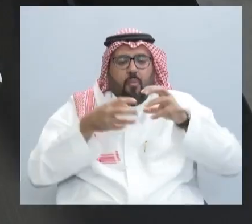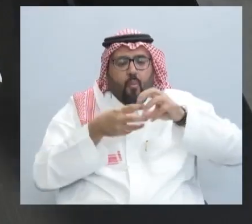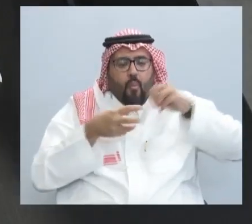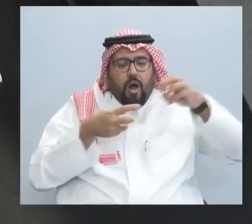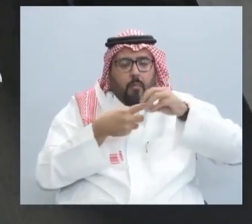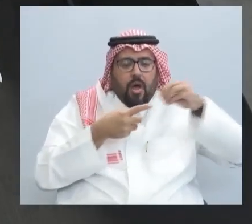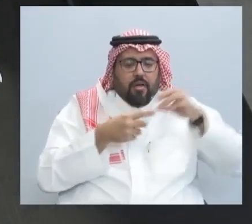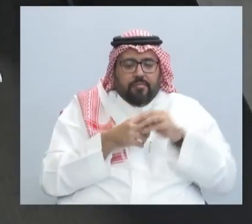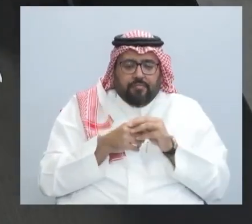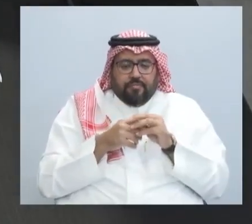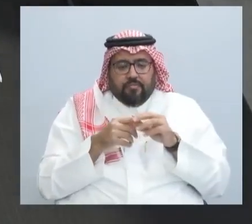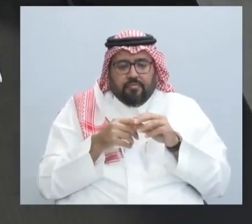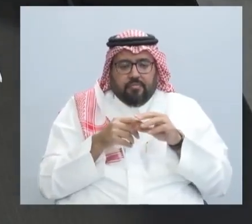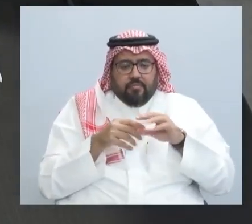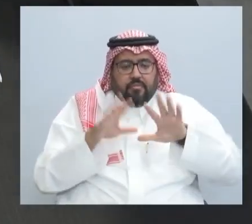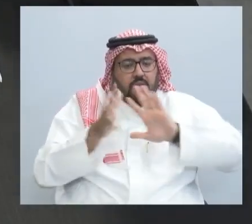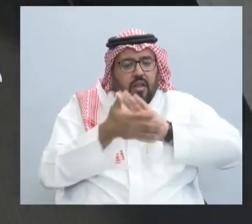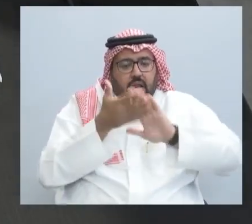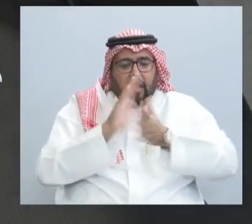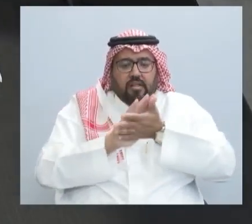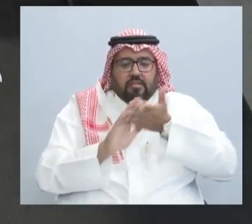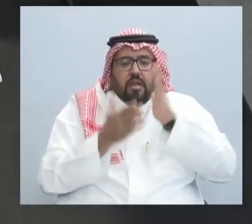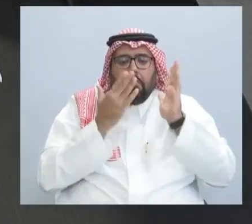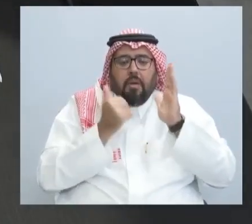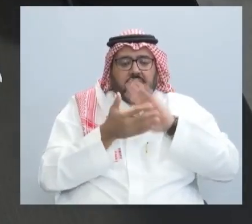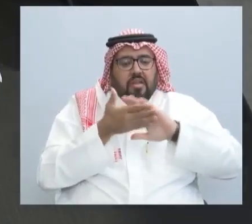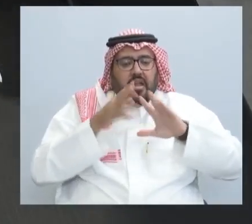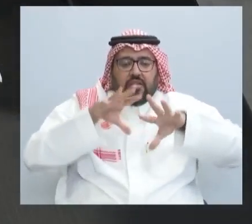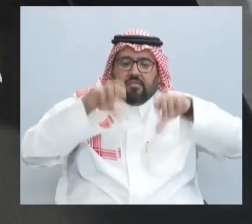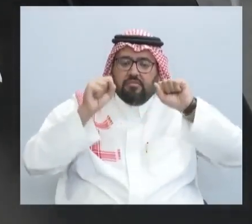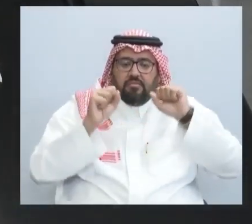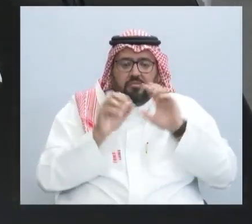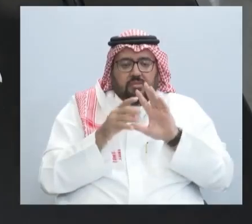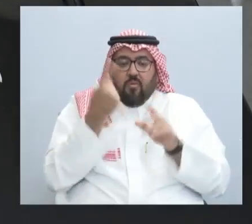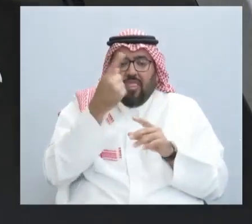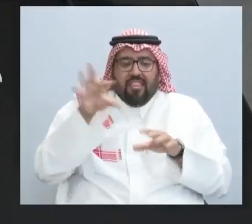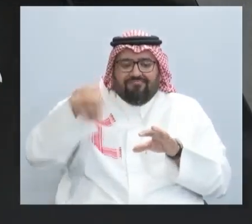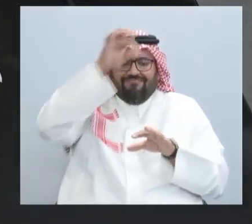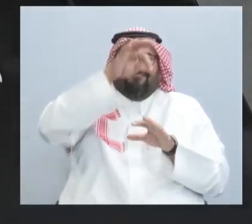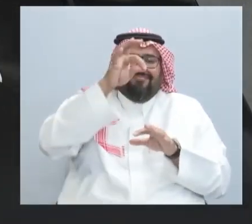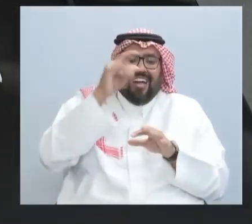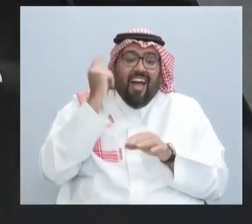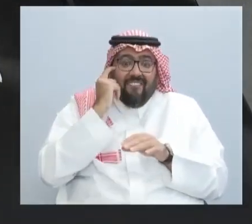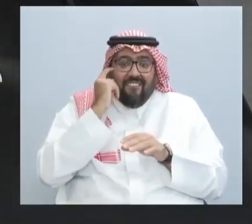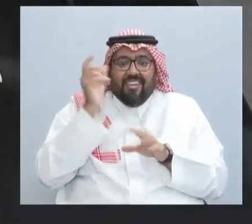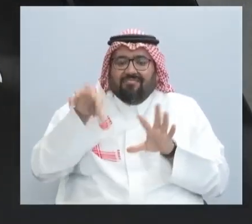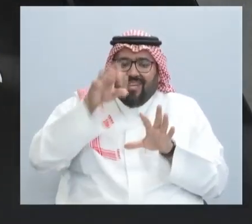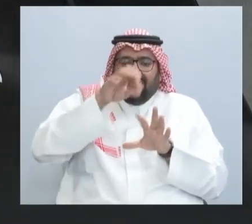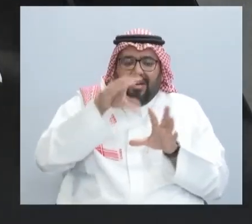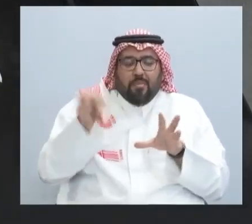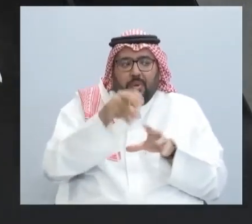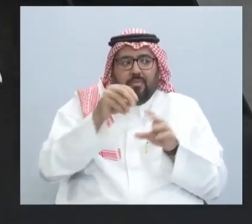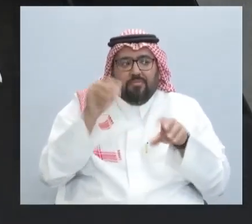هذا الحديد او يعتبر هذه المشابك مصنوعه من الحديد لذلك سوف